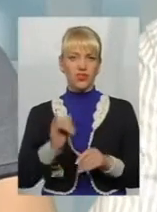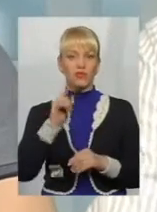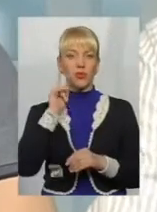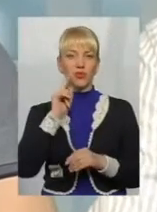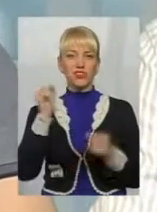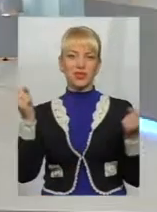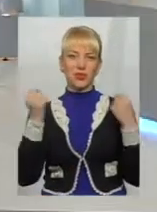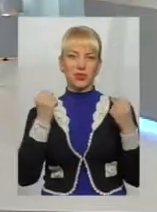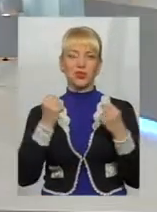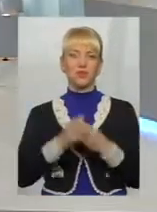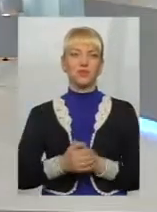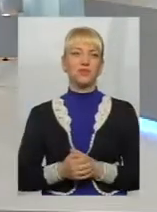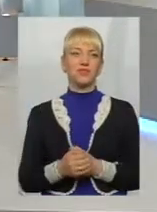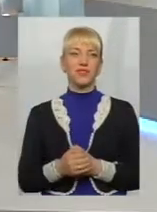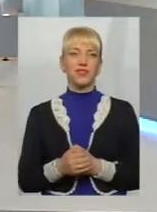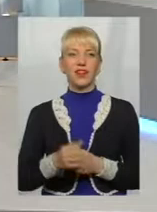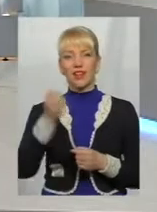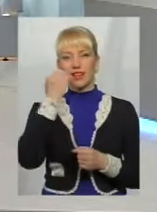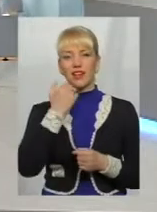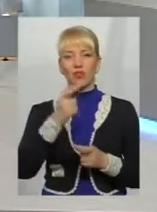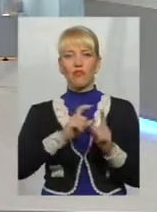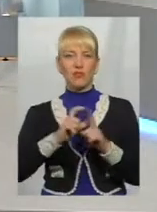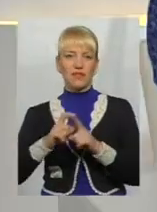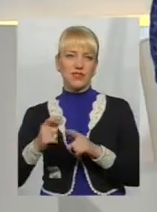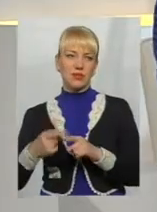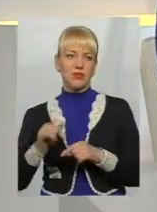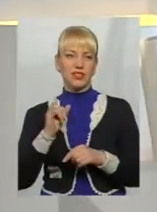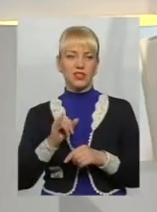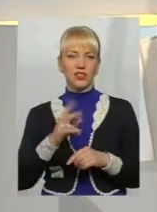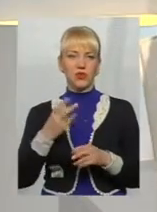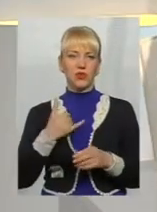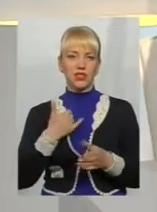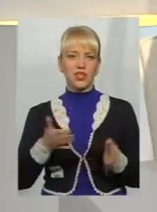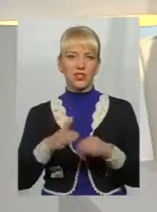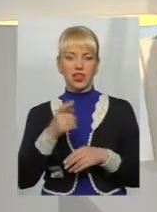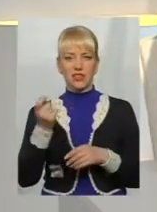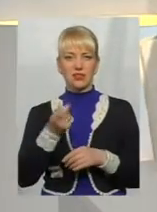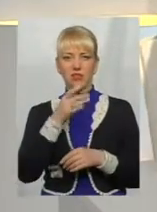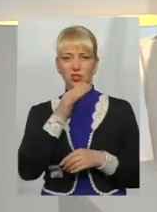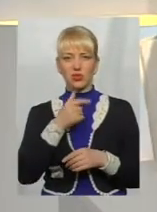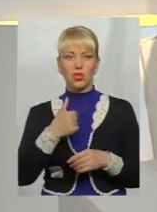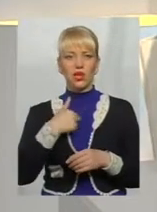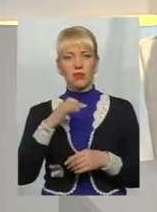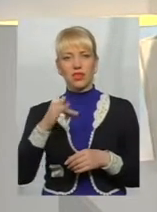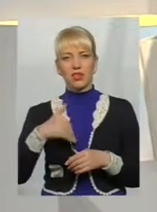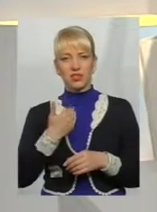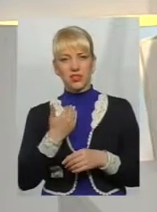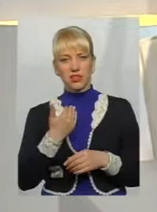та спорті. Дякую вам за відповідь. Власне, і в нас залишається не так багато часу. Я все-таки хотіла